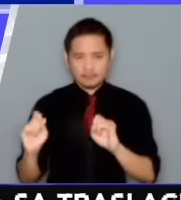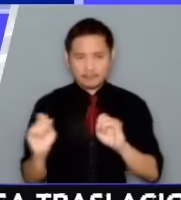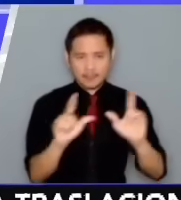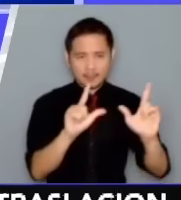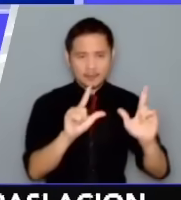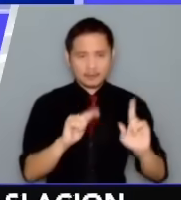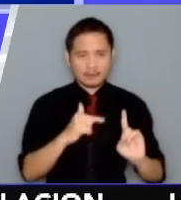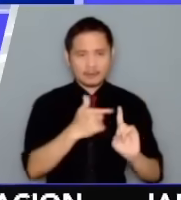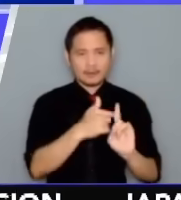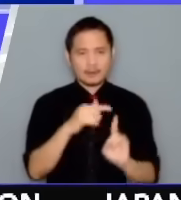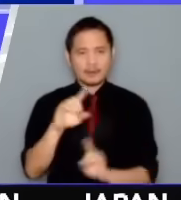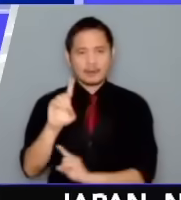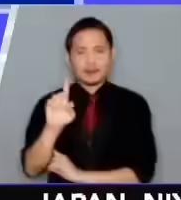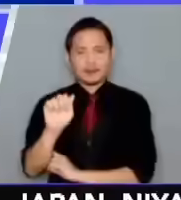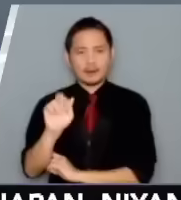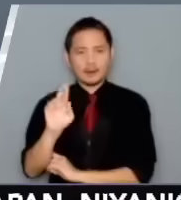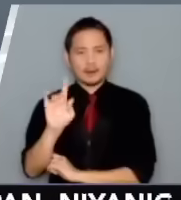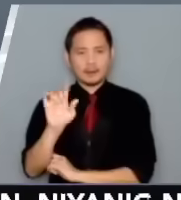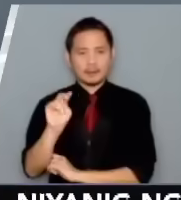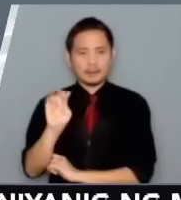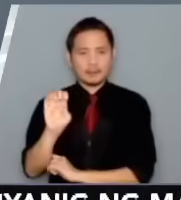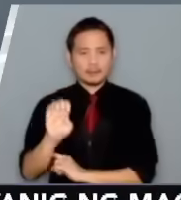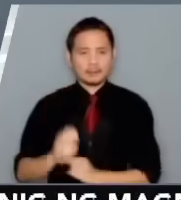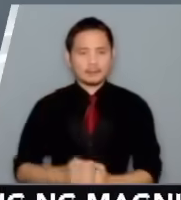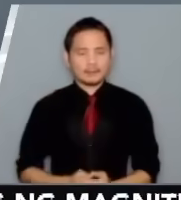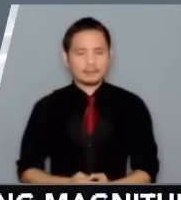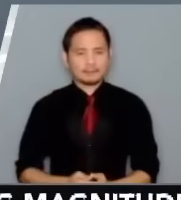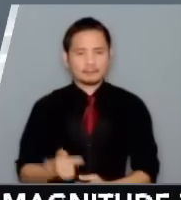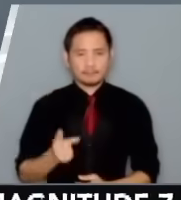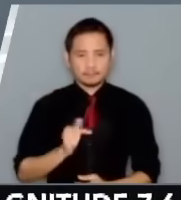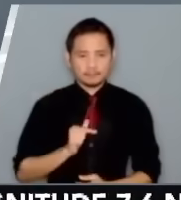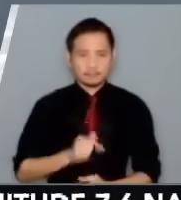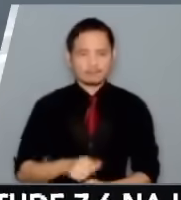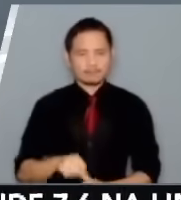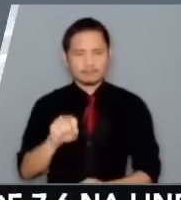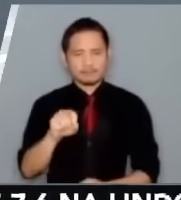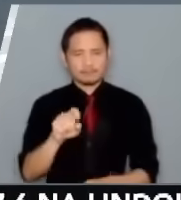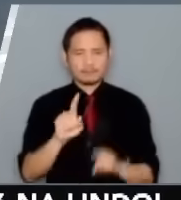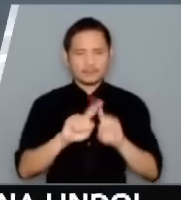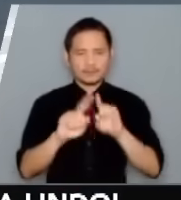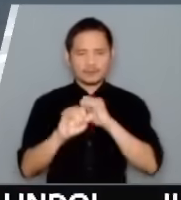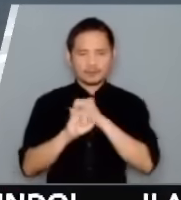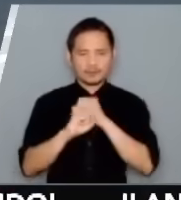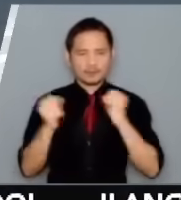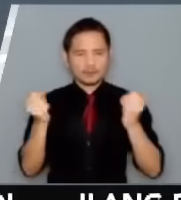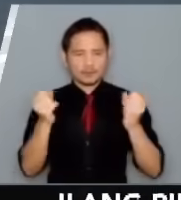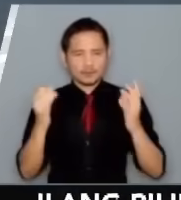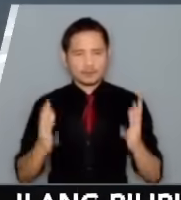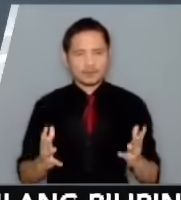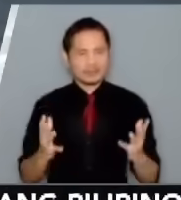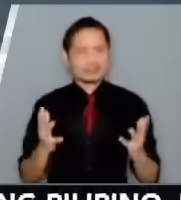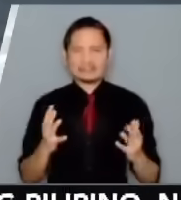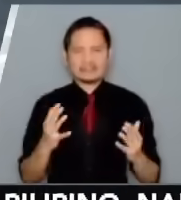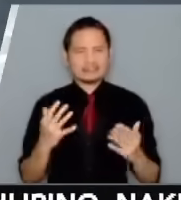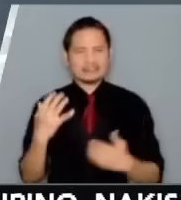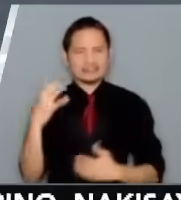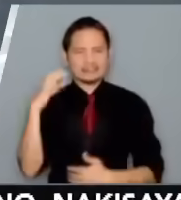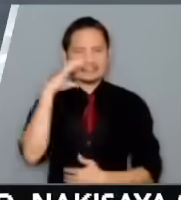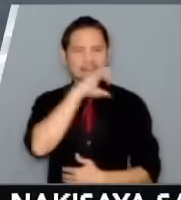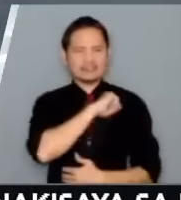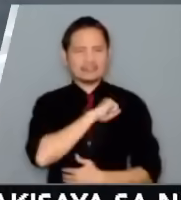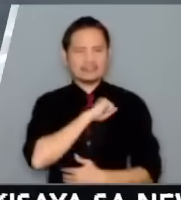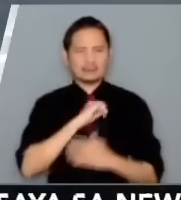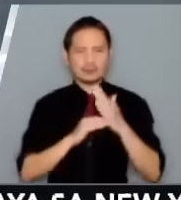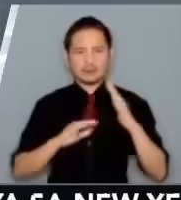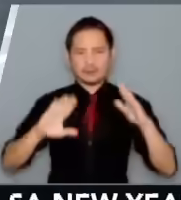Darlene? Igan, ilang driver o chopper dito sa Baclaran ang hindi umabot sa December 31 deadline ng consolidation